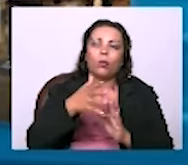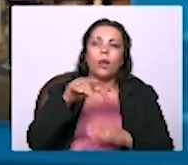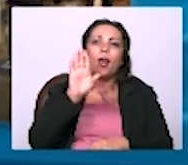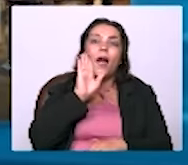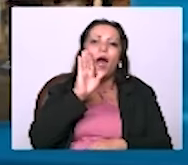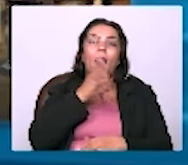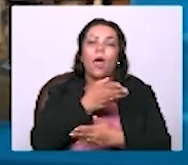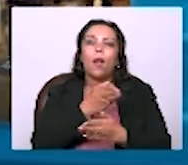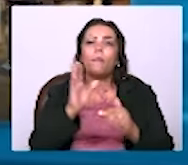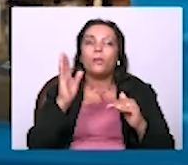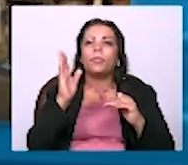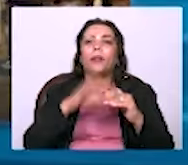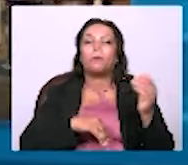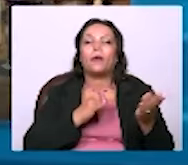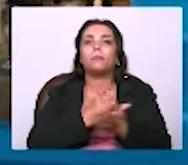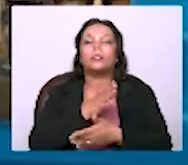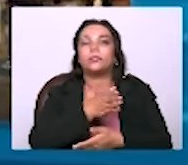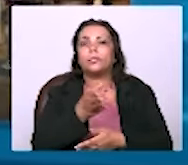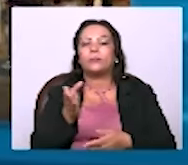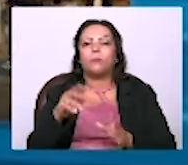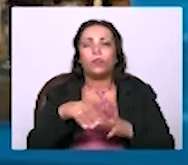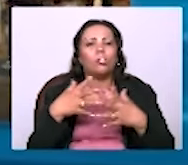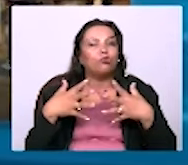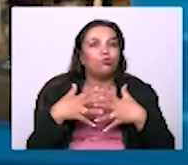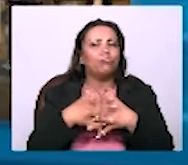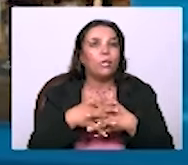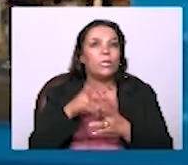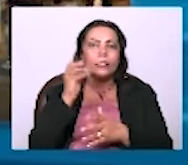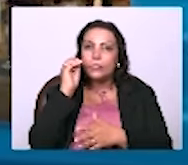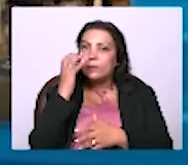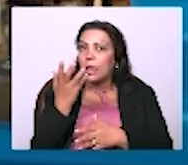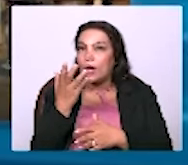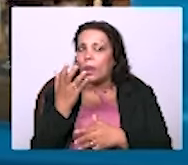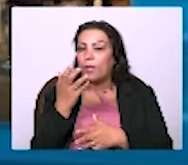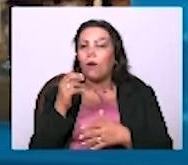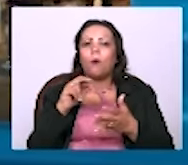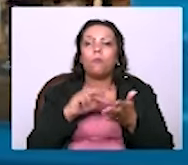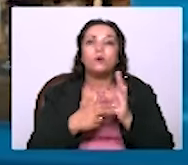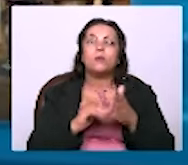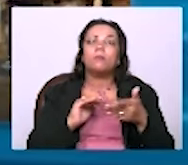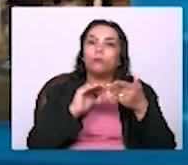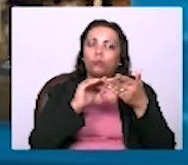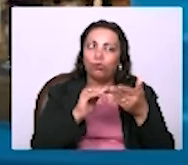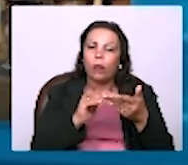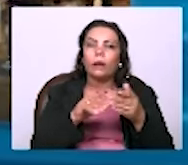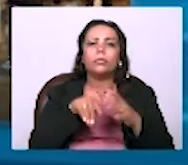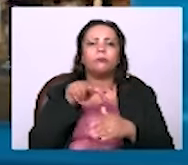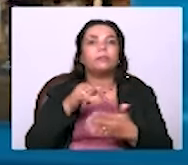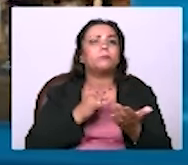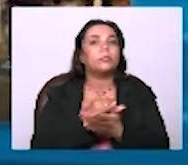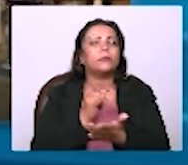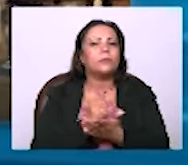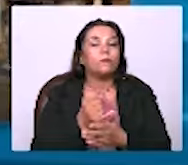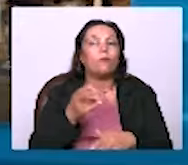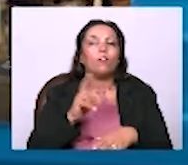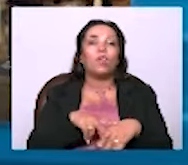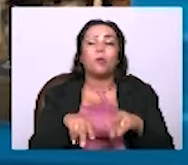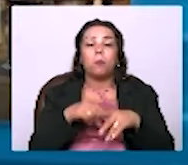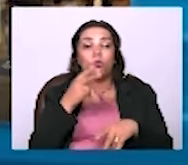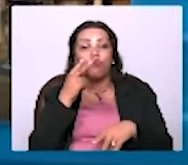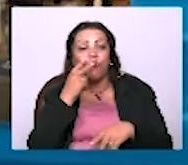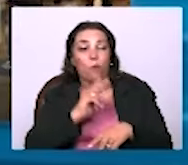يعلمهم التربيه المدنيه يعني ازاي يشارك وازاي ان هو يسهم في الشان المدرسي وفكر قبول